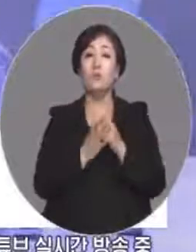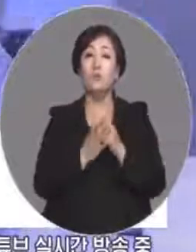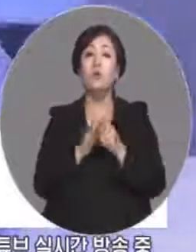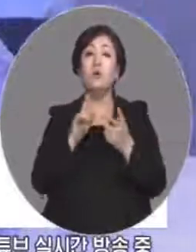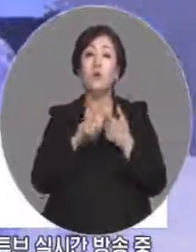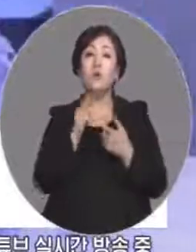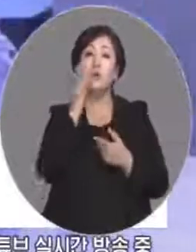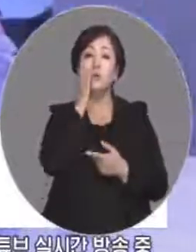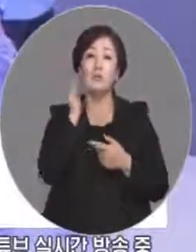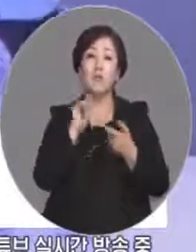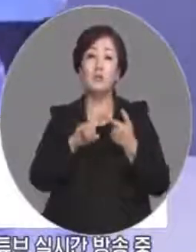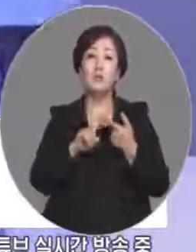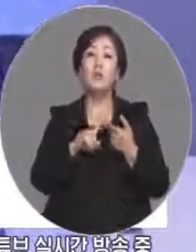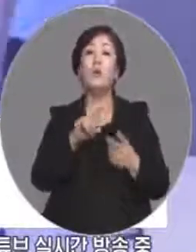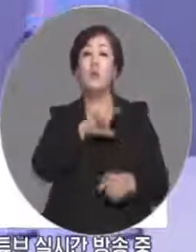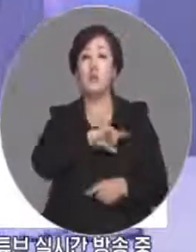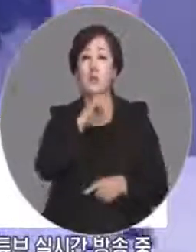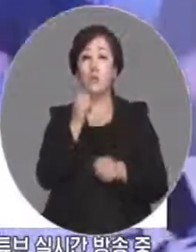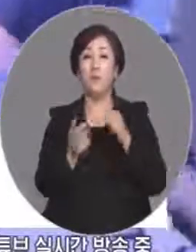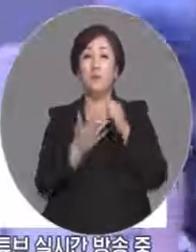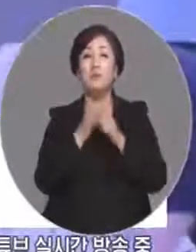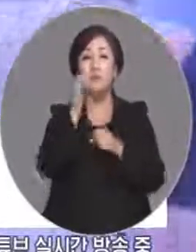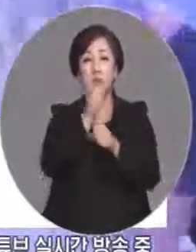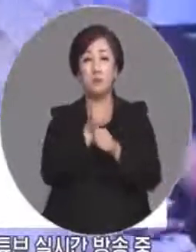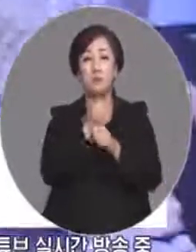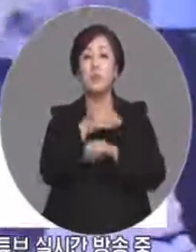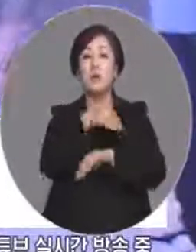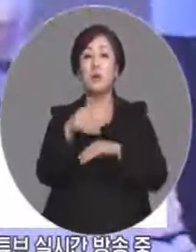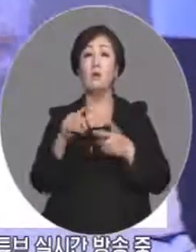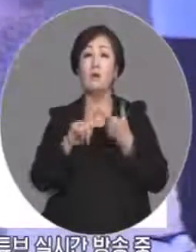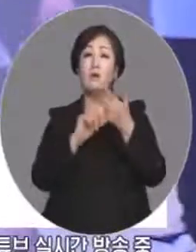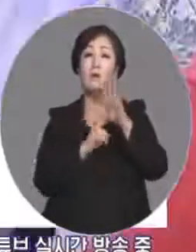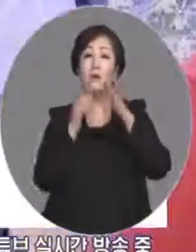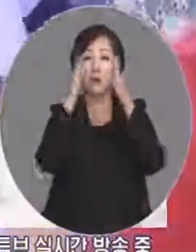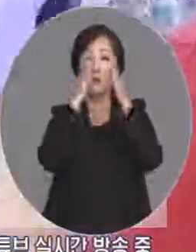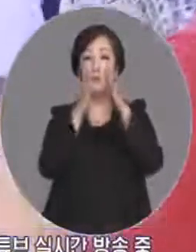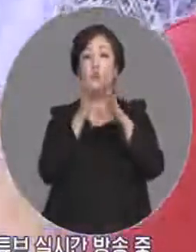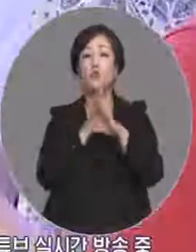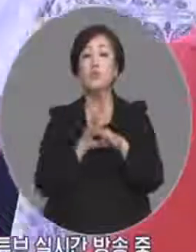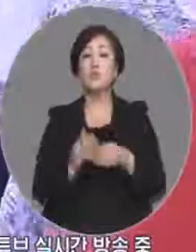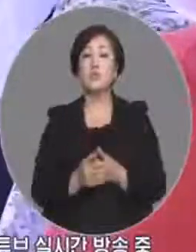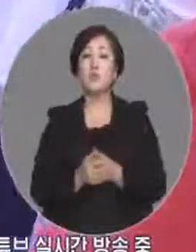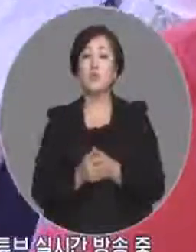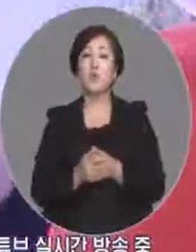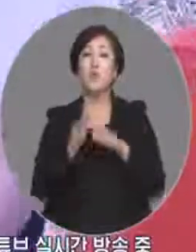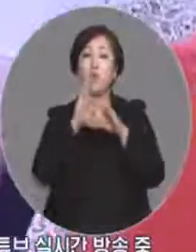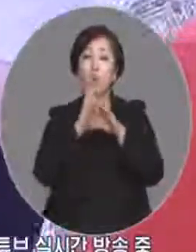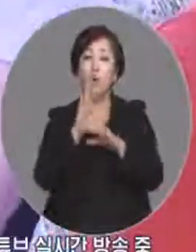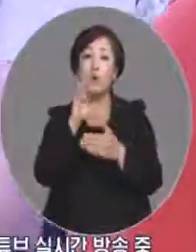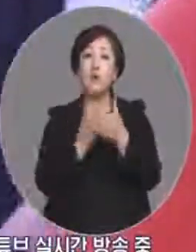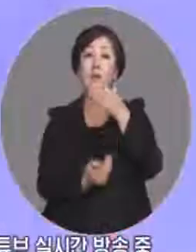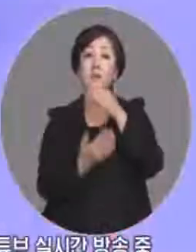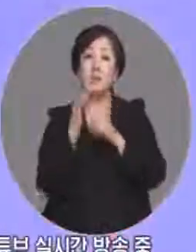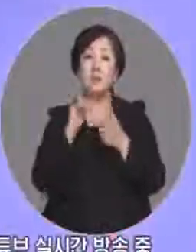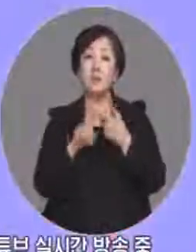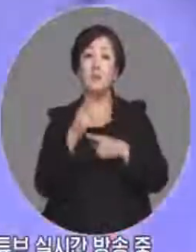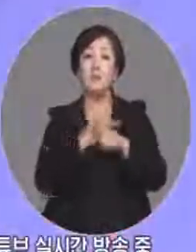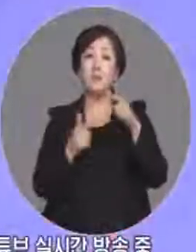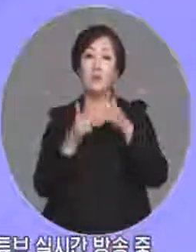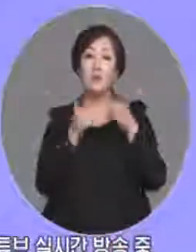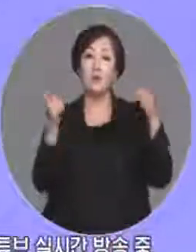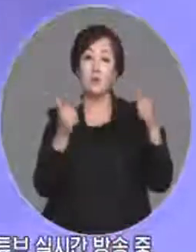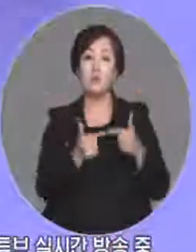한 창작 콘텐츠, 공연 콘텐츠를 만드는 데 많이 주력을 하고 있습니다. 코로나 사태로 공연 회장이